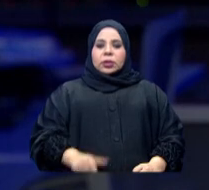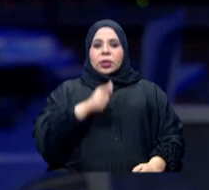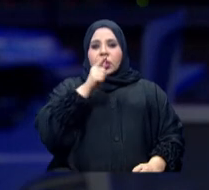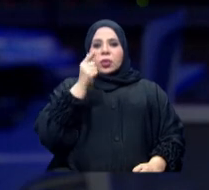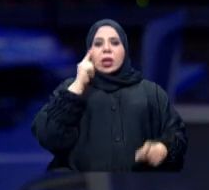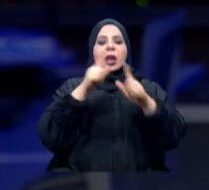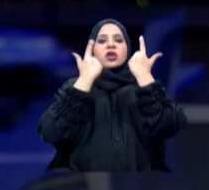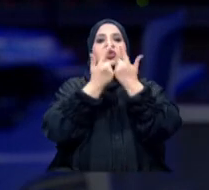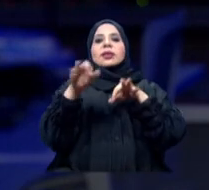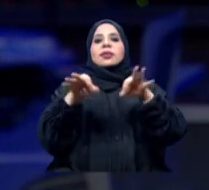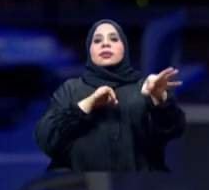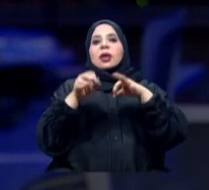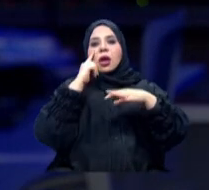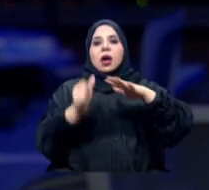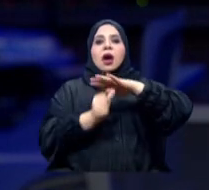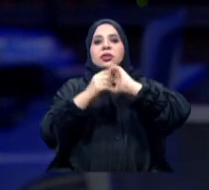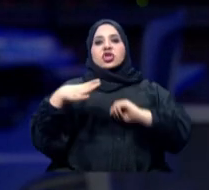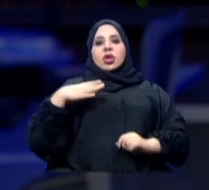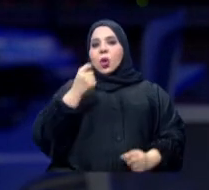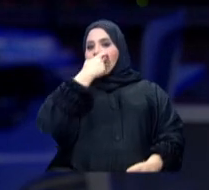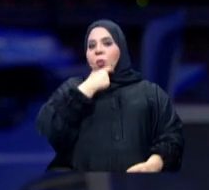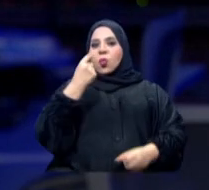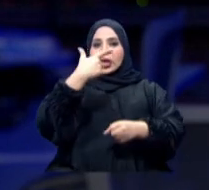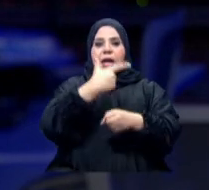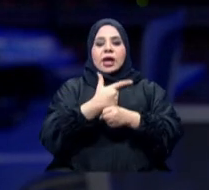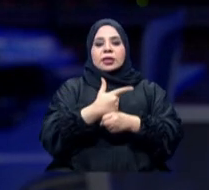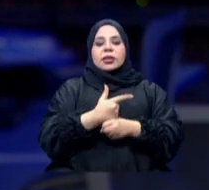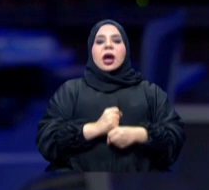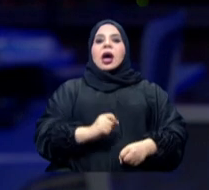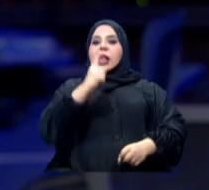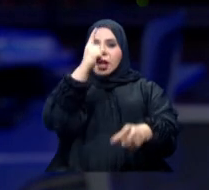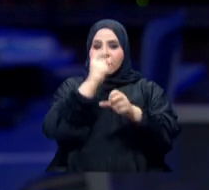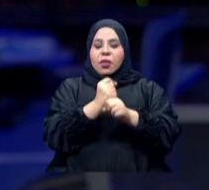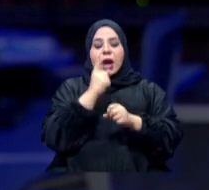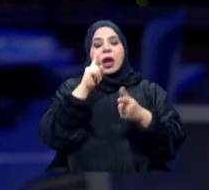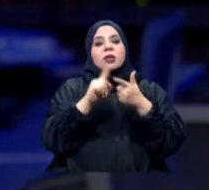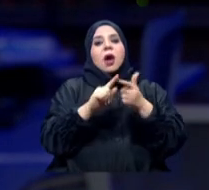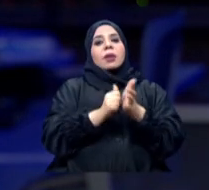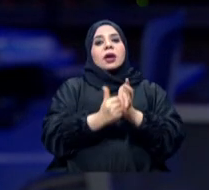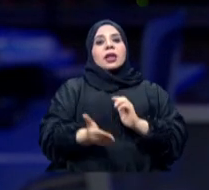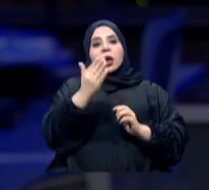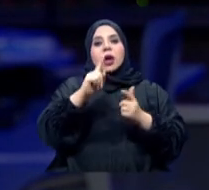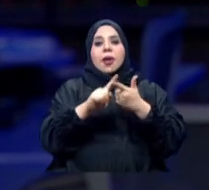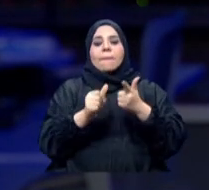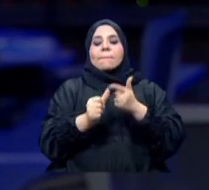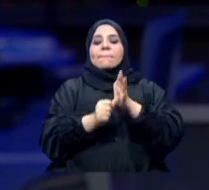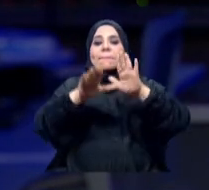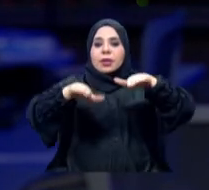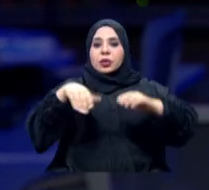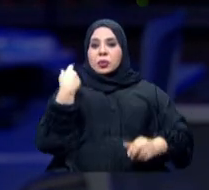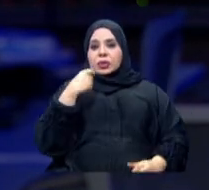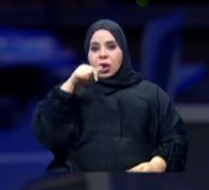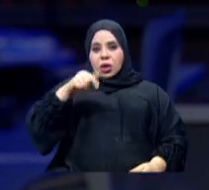وبناء على توجيهات اللجنة التنسيقية برئاسة صاحب السمو الملكي الأمير سلمان بن حمد الخليفة ولي العهد نائب القائد الأعلى